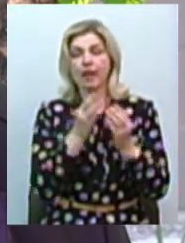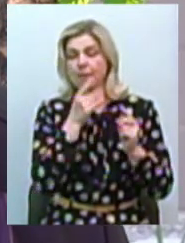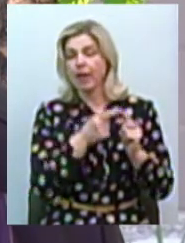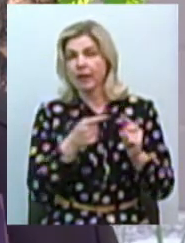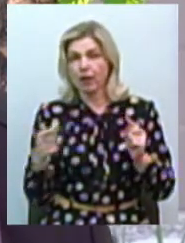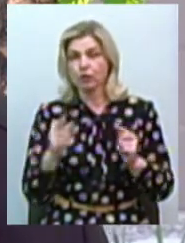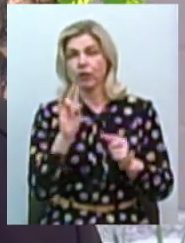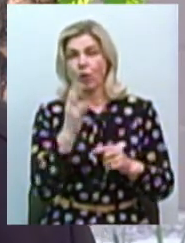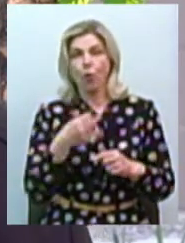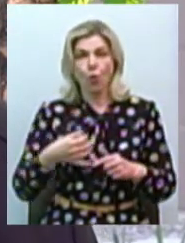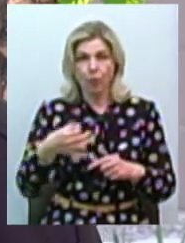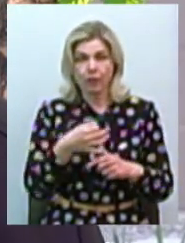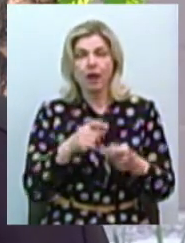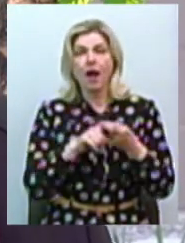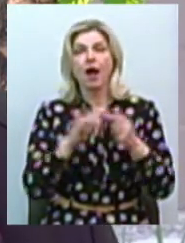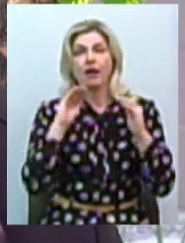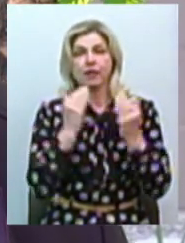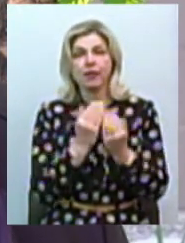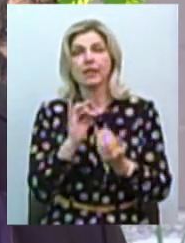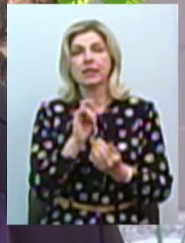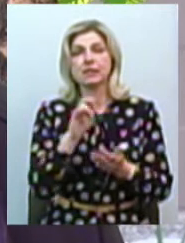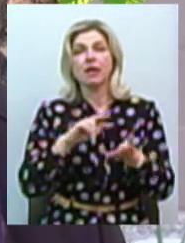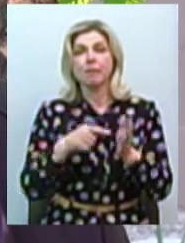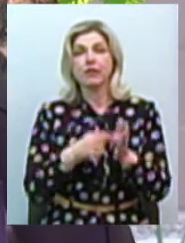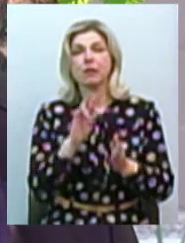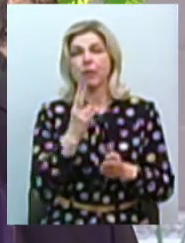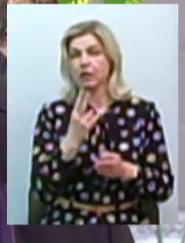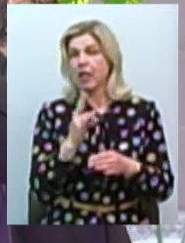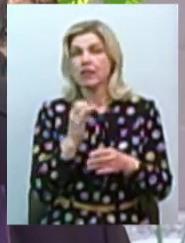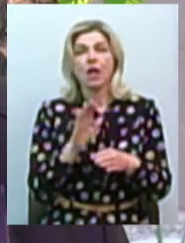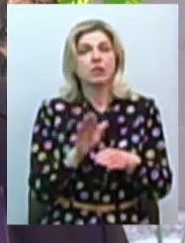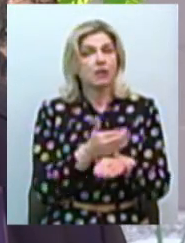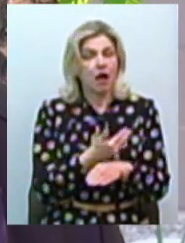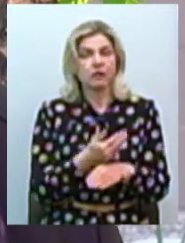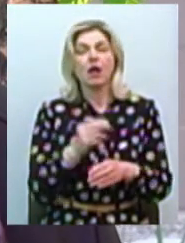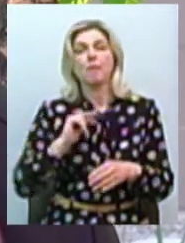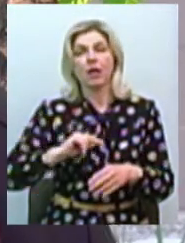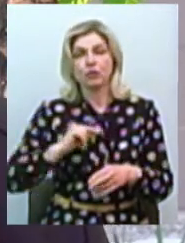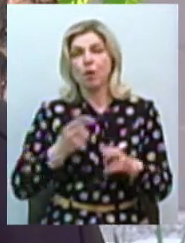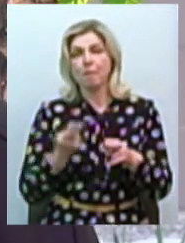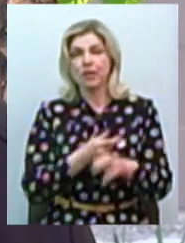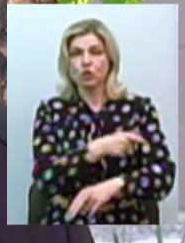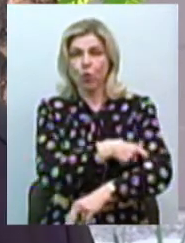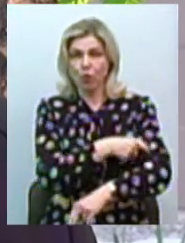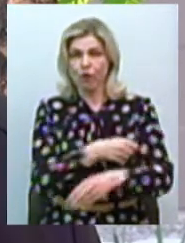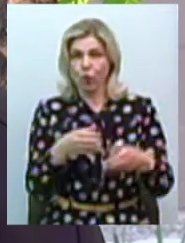Миколаївській області, карантин з міста Миколаєва не знятий, працюємо без чергової групи, тому що